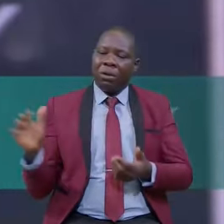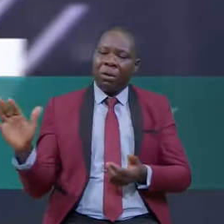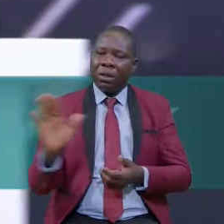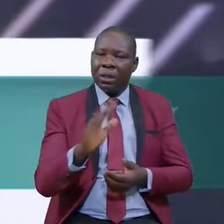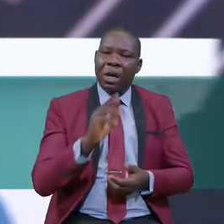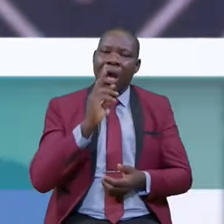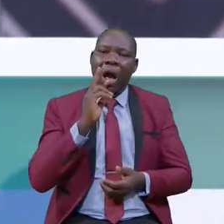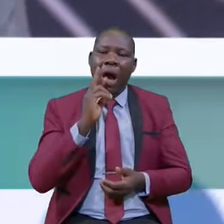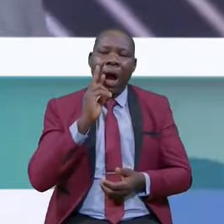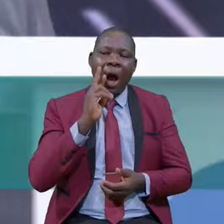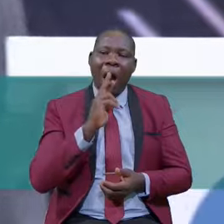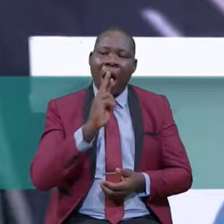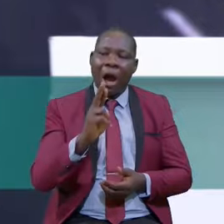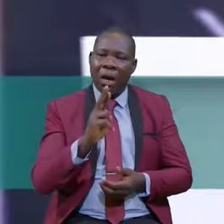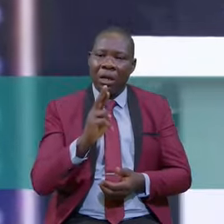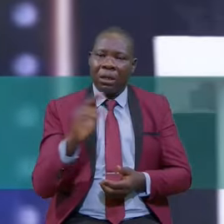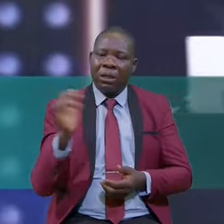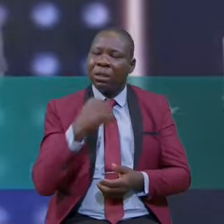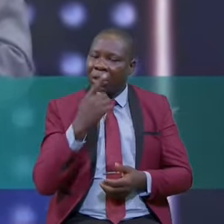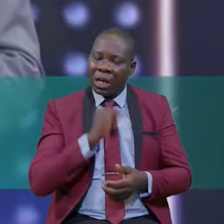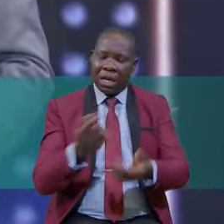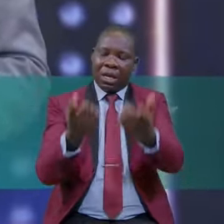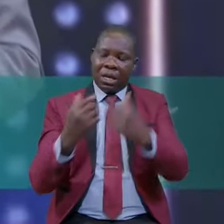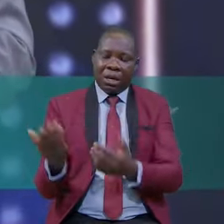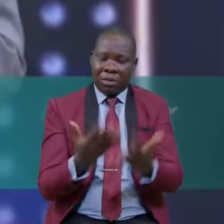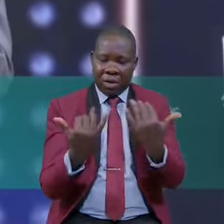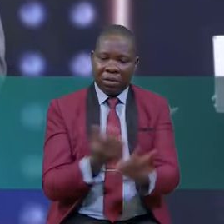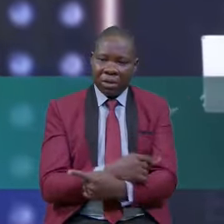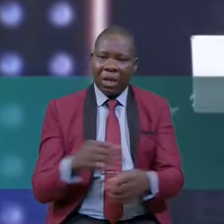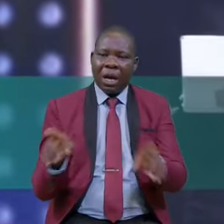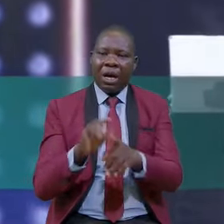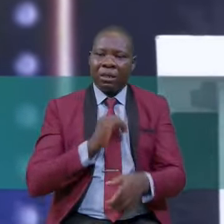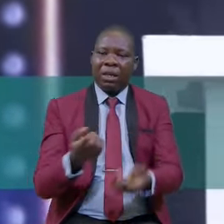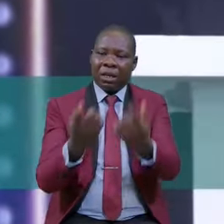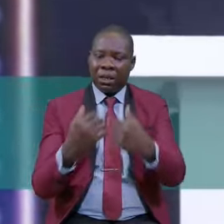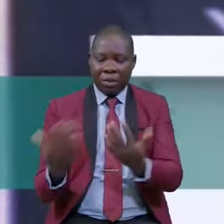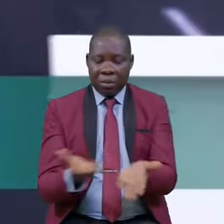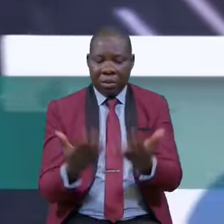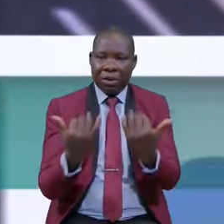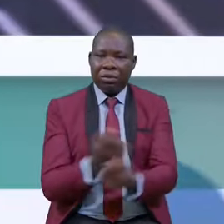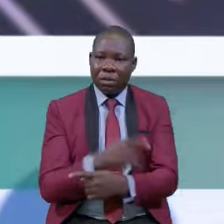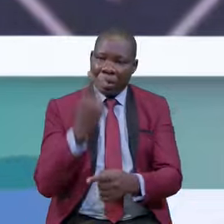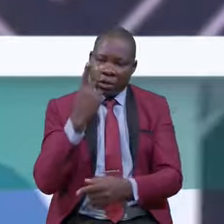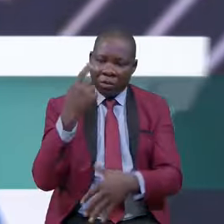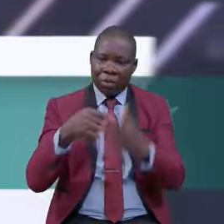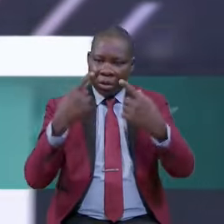came here today. Je suis venu aujourd'hui. And as I came et comme here je suis today, venu ici aujourd'hui, look at what happened to me. And then voici ce qui m'est arrivé. You know, et diront,